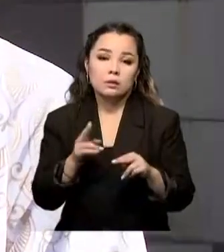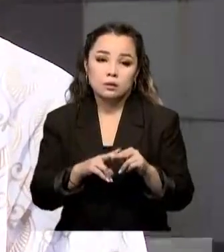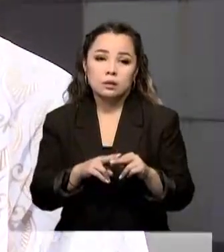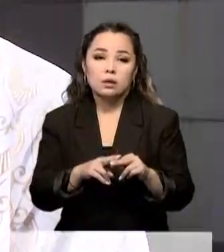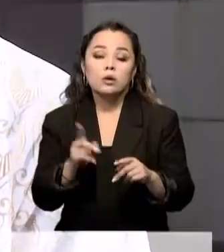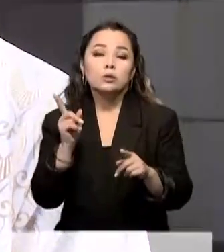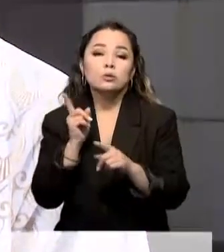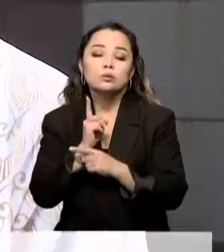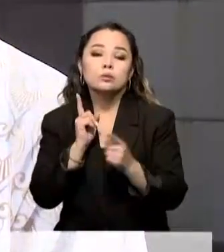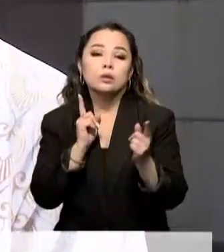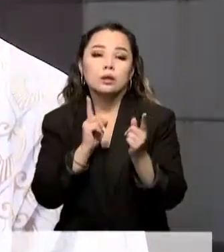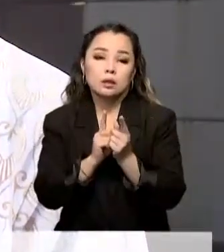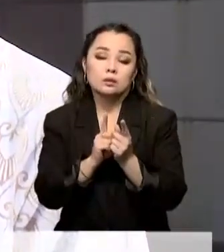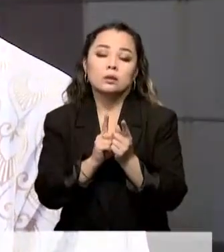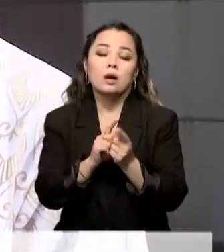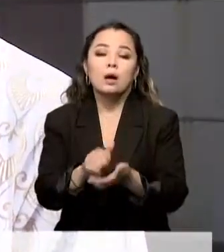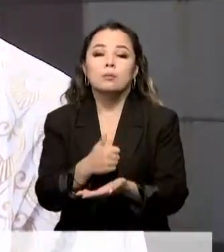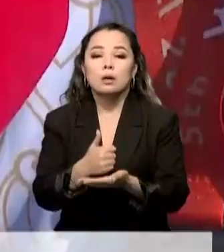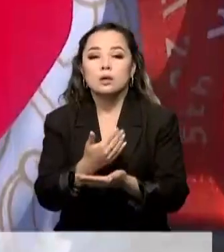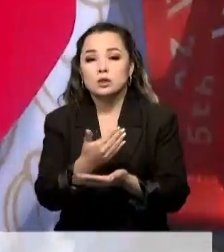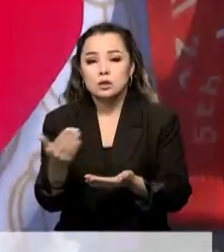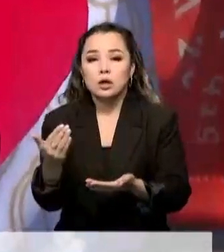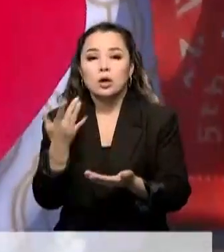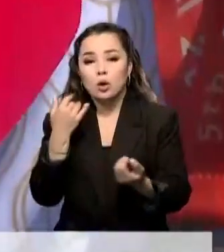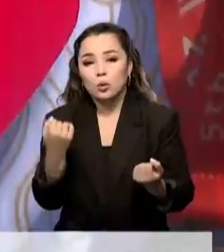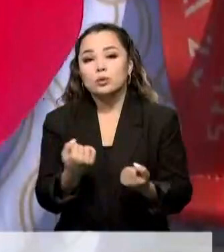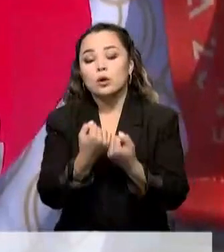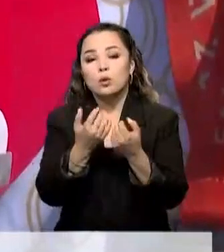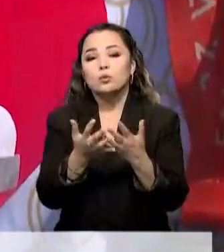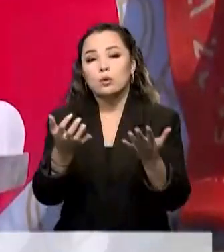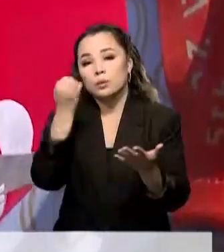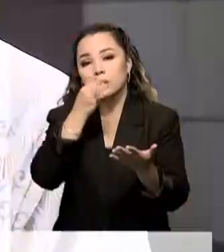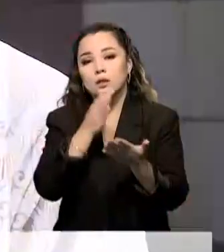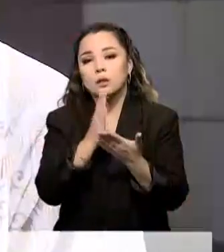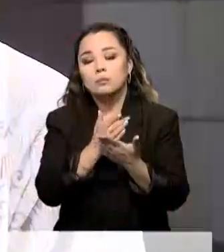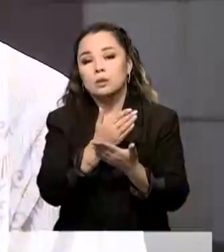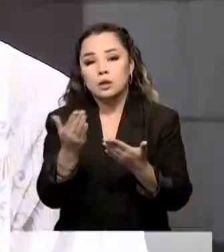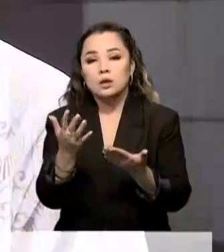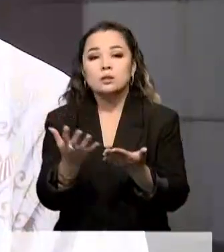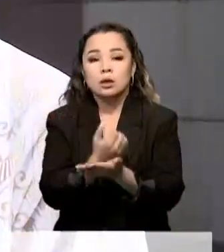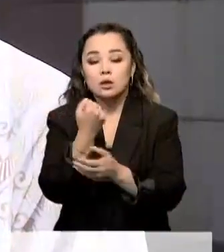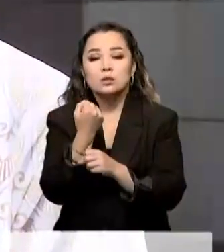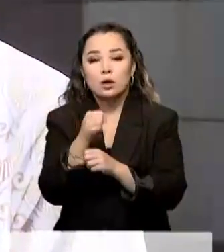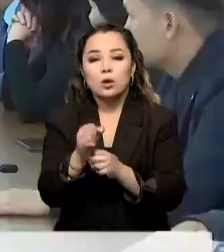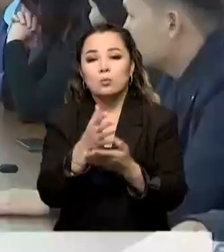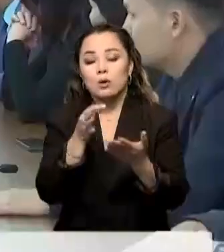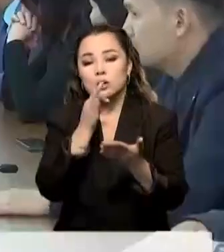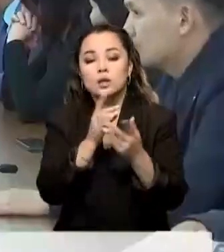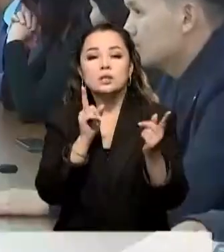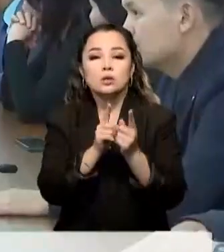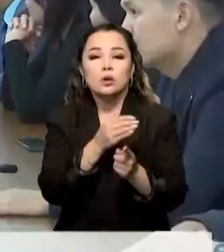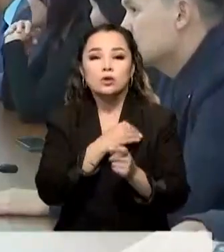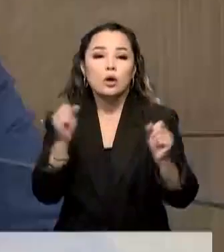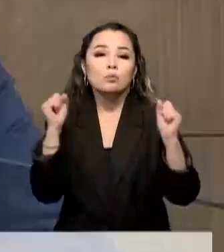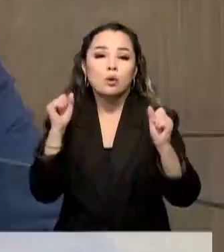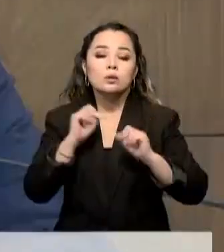мына күтіп алған басшыларға және қолдаушыларға көп-көп алғысымды білдіремін. Жеңіс дегендерге жолыққанша деймін.